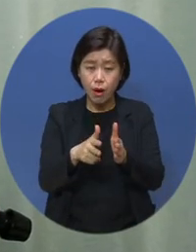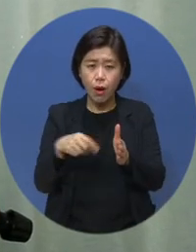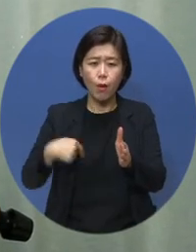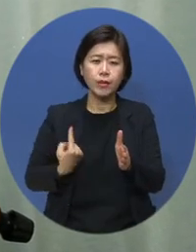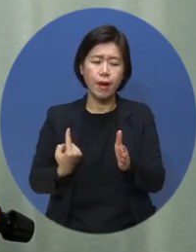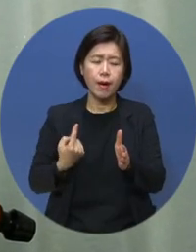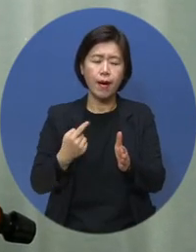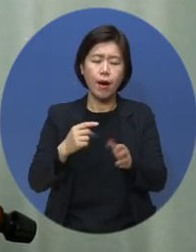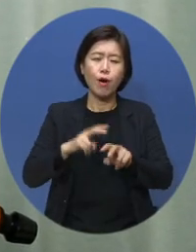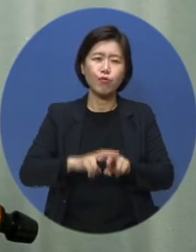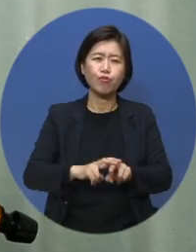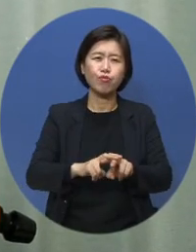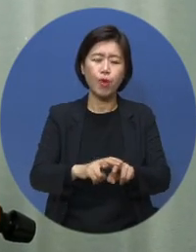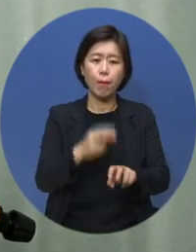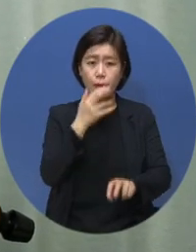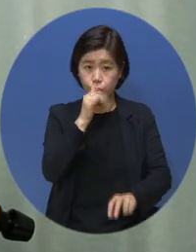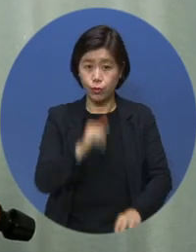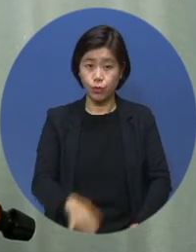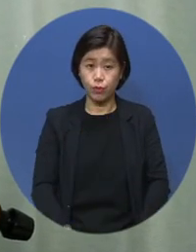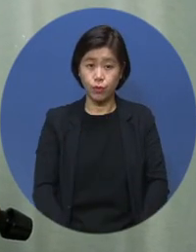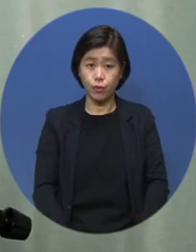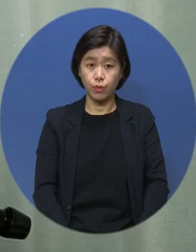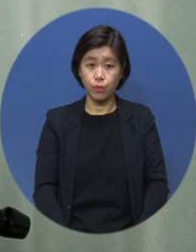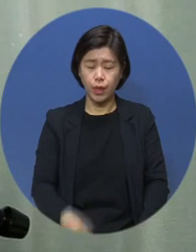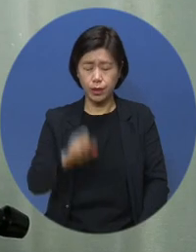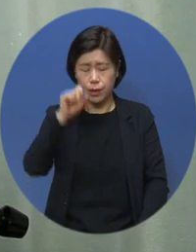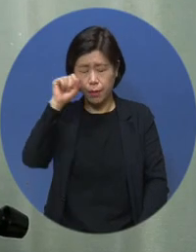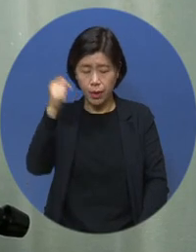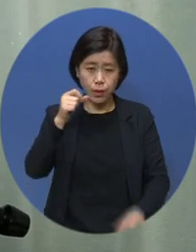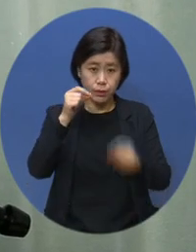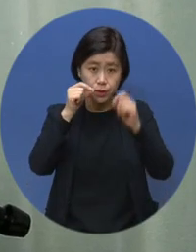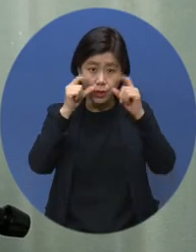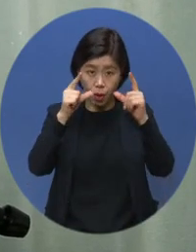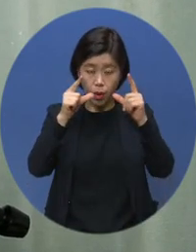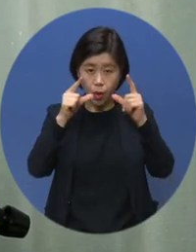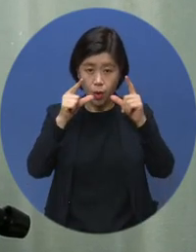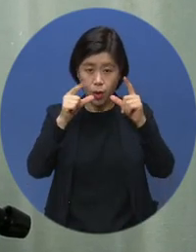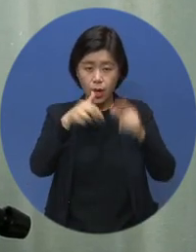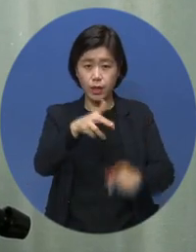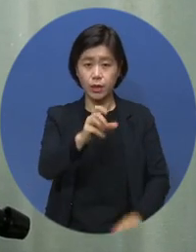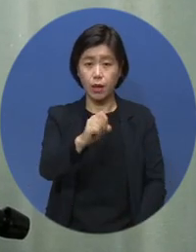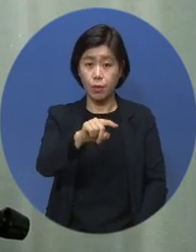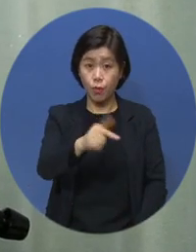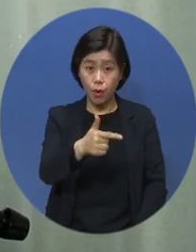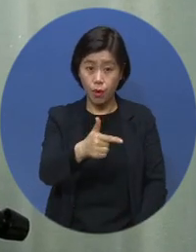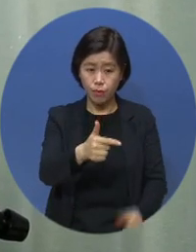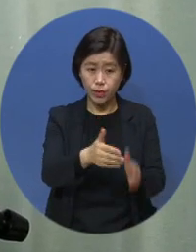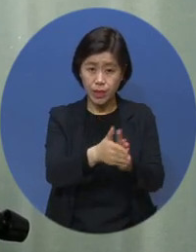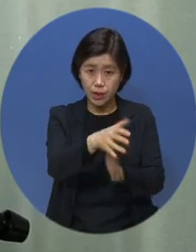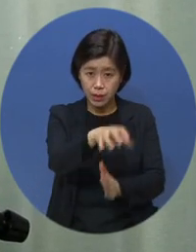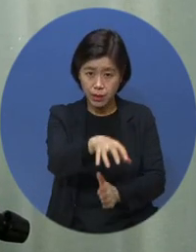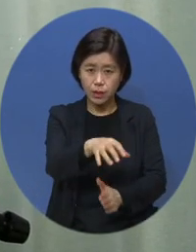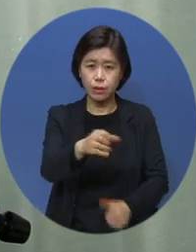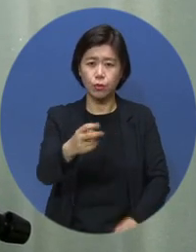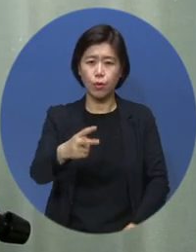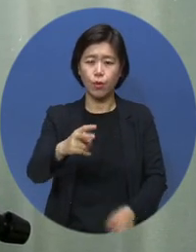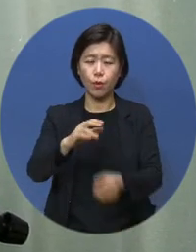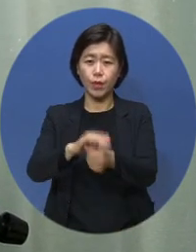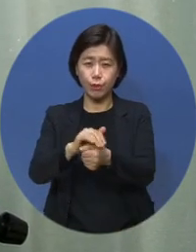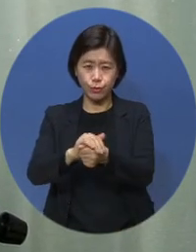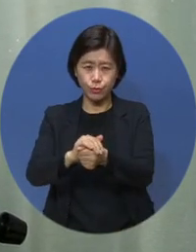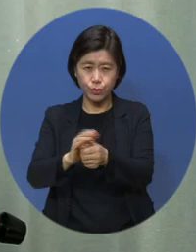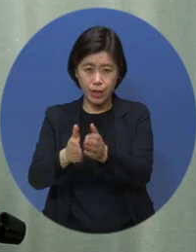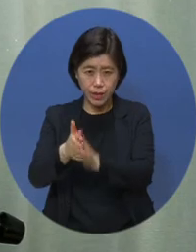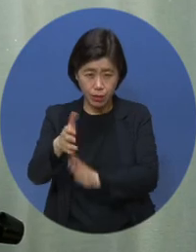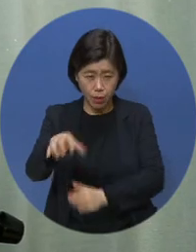3 제자로 음절 하시면서 에 새벽에 일어나서 경남 창원에 있는 경남도청 도 가고 오고 되고 시청도 가고 이렇게